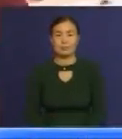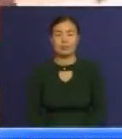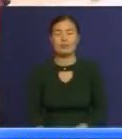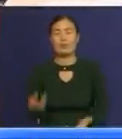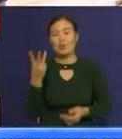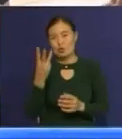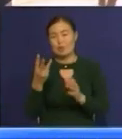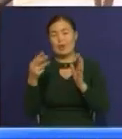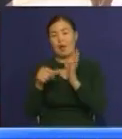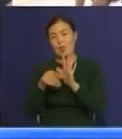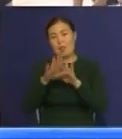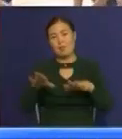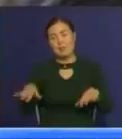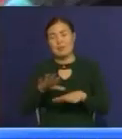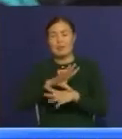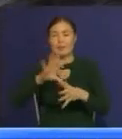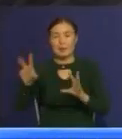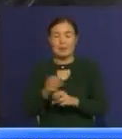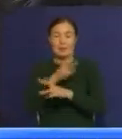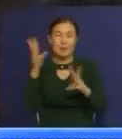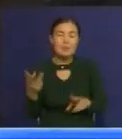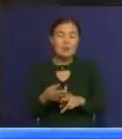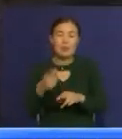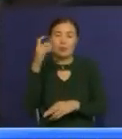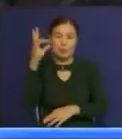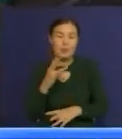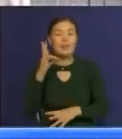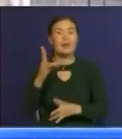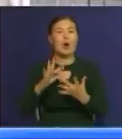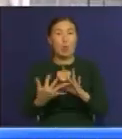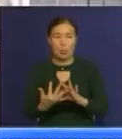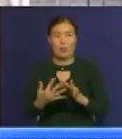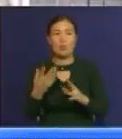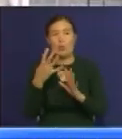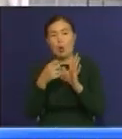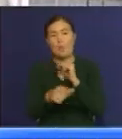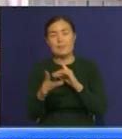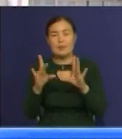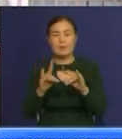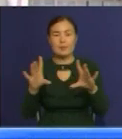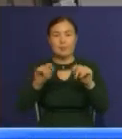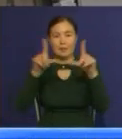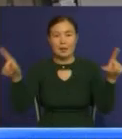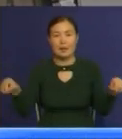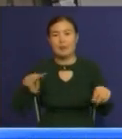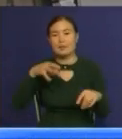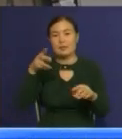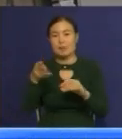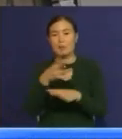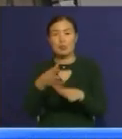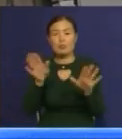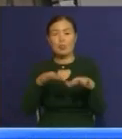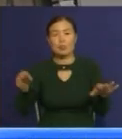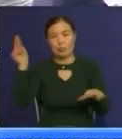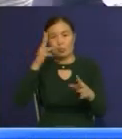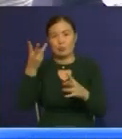3 пен 6 жастағы балалардың балабақшамен қамтылуы 100%, бірақ ауылдағы 960 орындық Ақшұқыр мектеп-лицейінде 2000-ға жуық